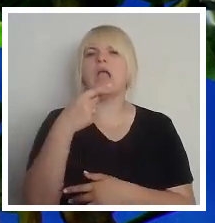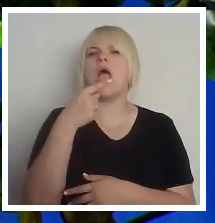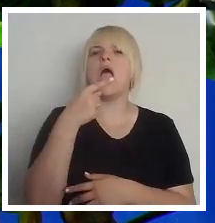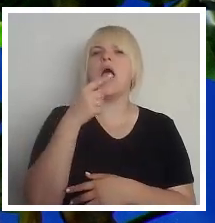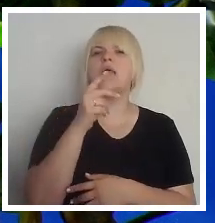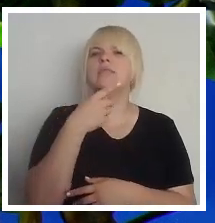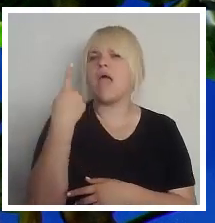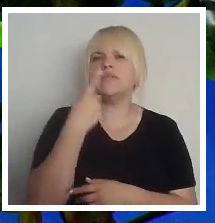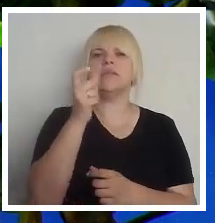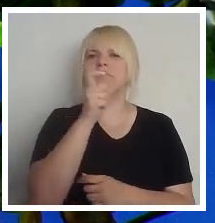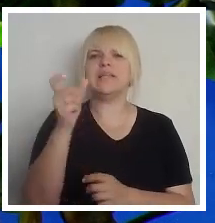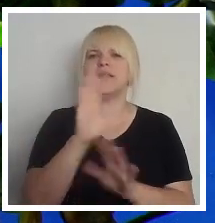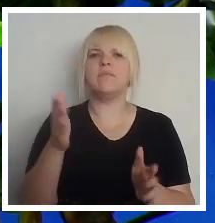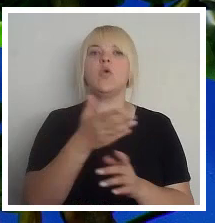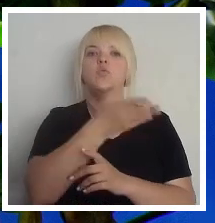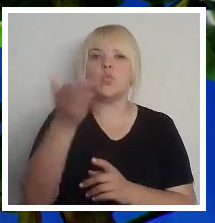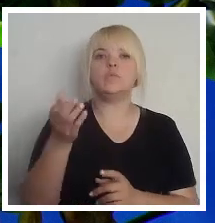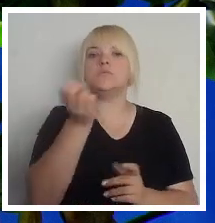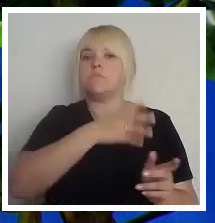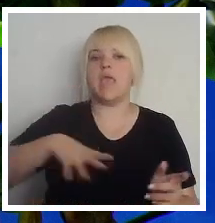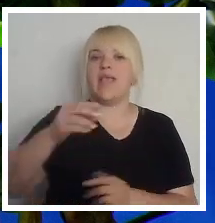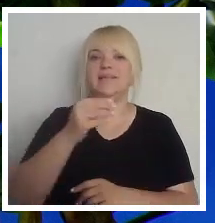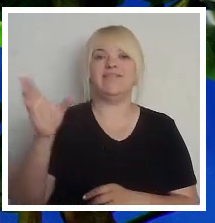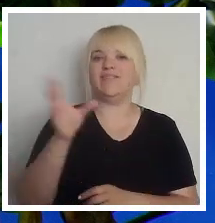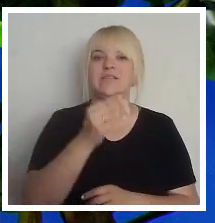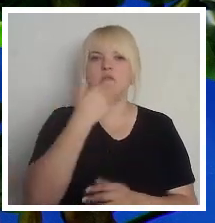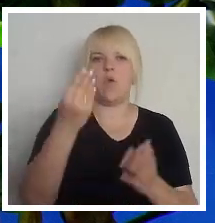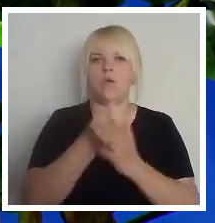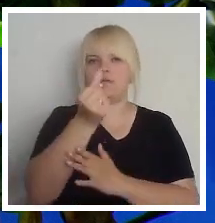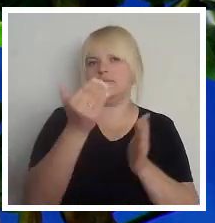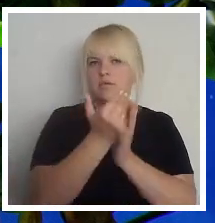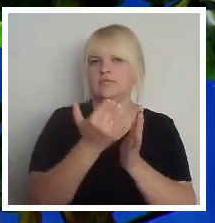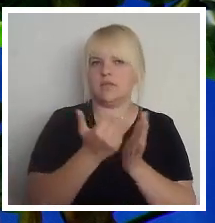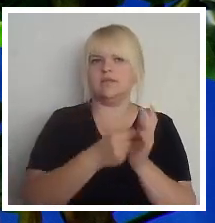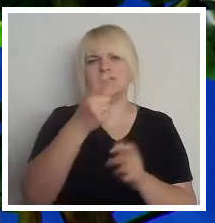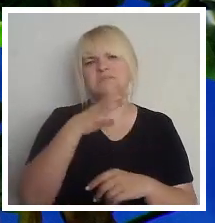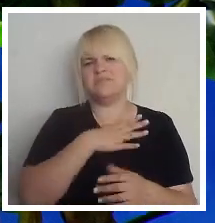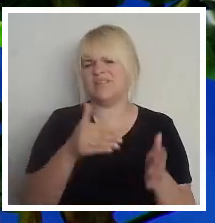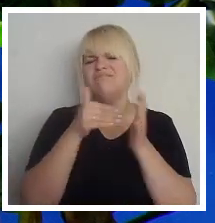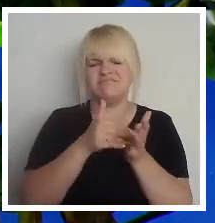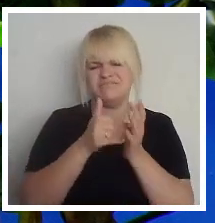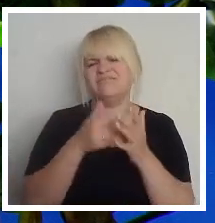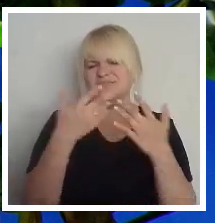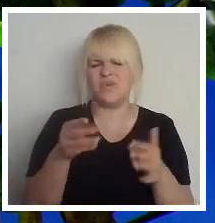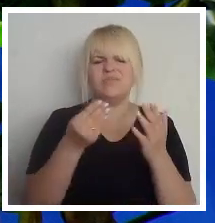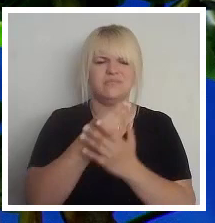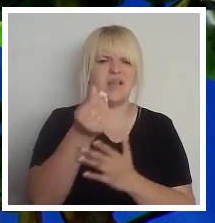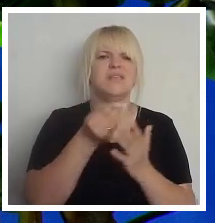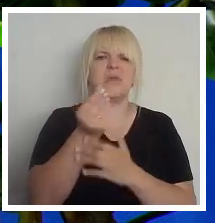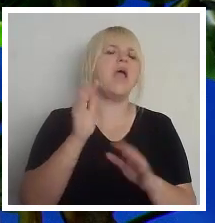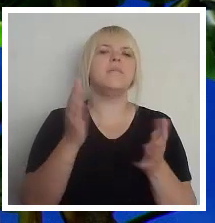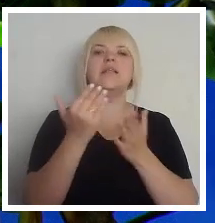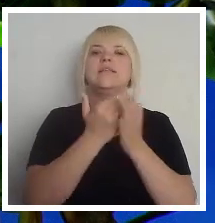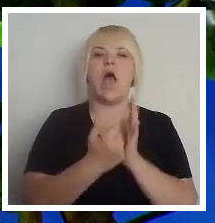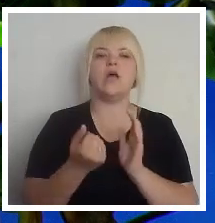neesam, kad jūs, mēs visi nav maksājuši par saturu. Tas ir bijis konstanti. Vienkārši saturu pirkām